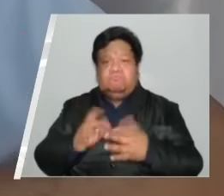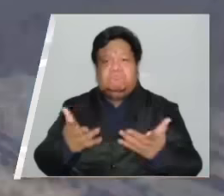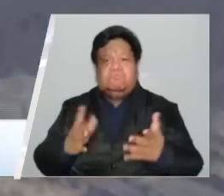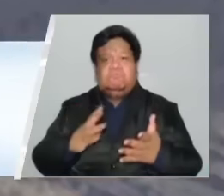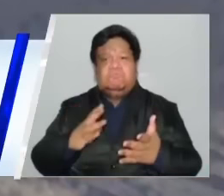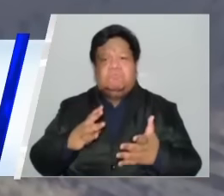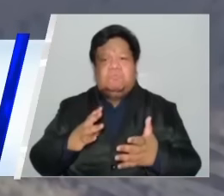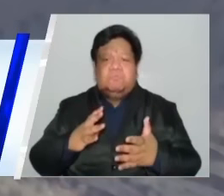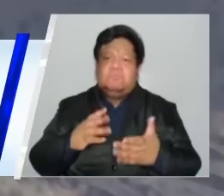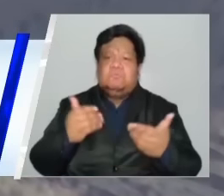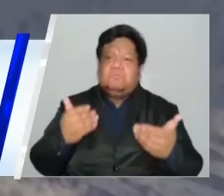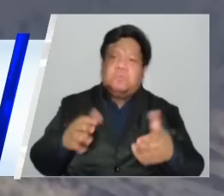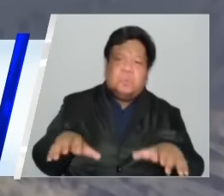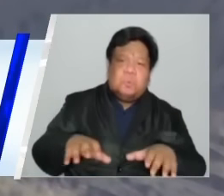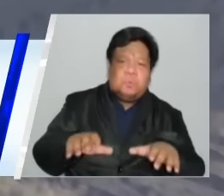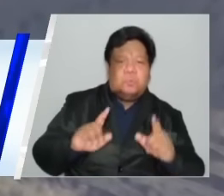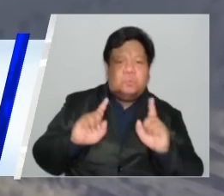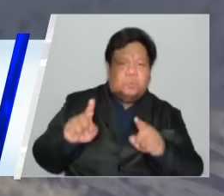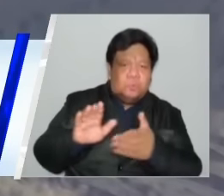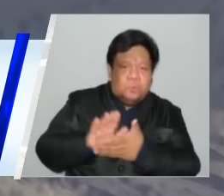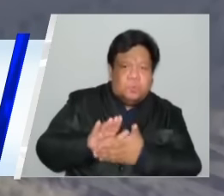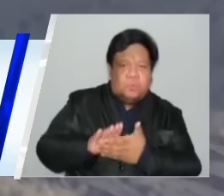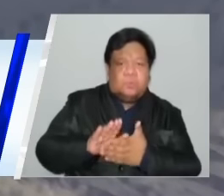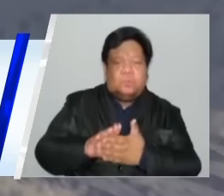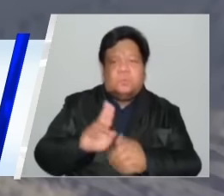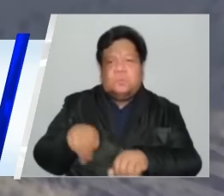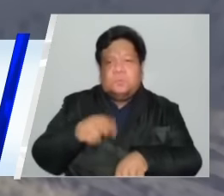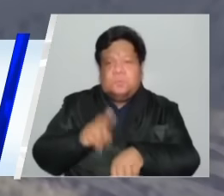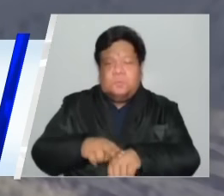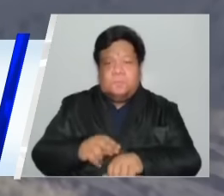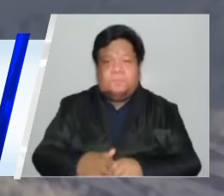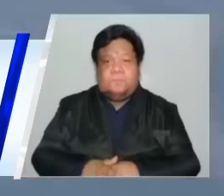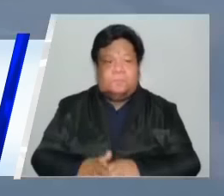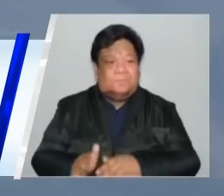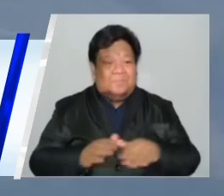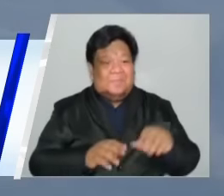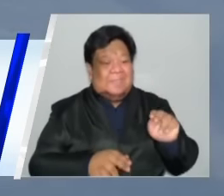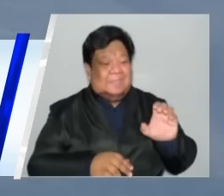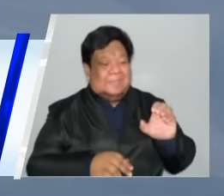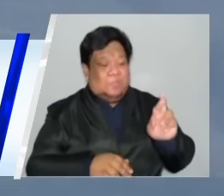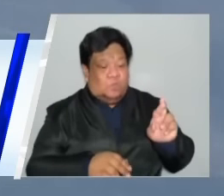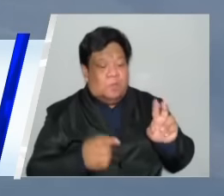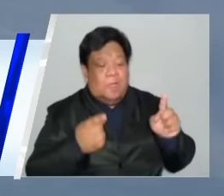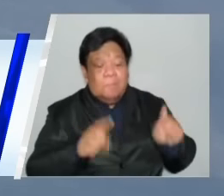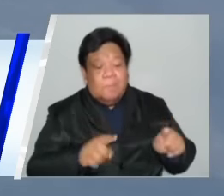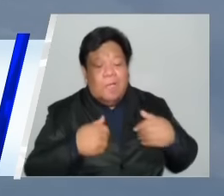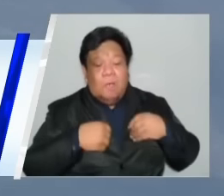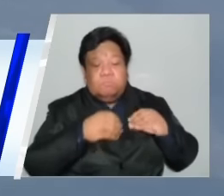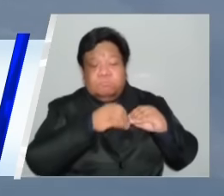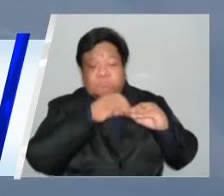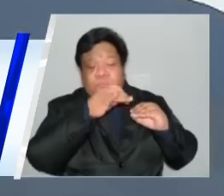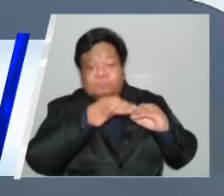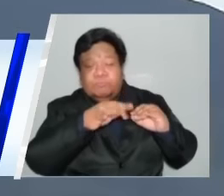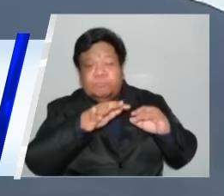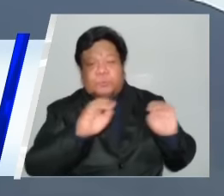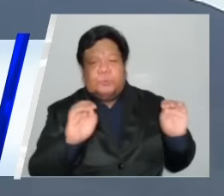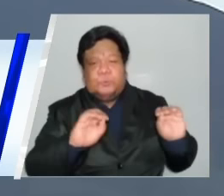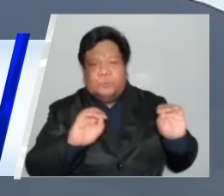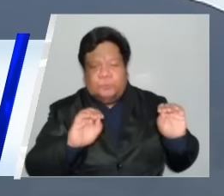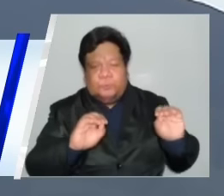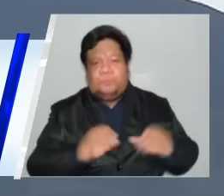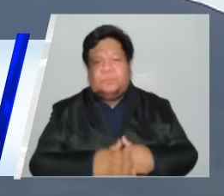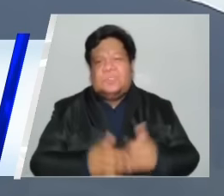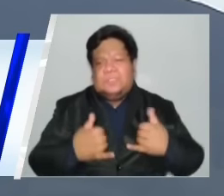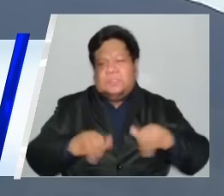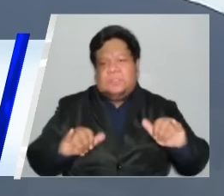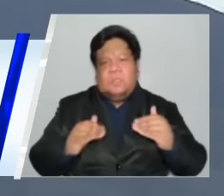bata. Hindi rin inabot ng ashfall ang Metro Manila at ibang kalapit na lugar. Nananatiling sa alert level 1 ng bulkan at walang